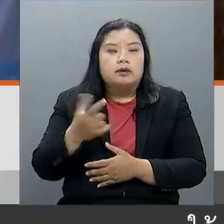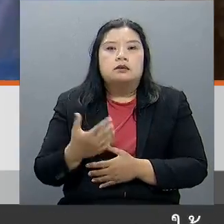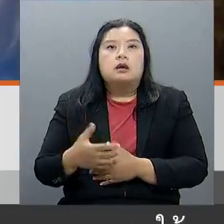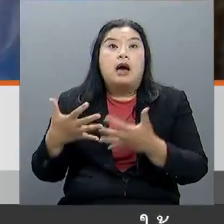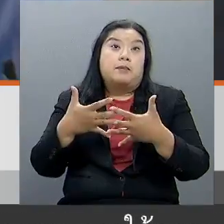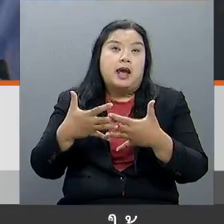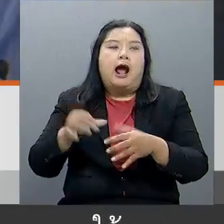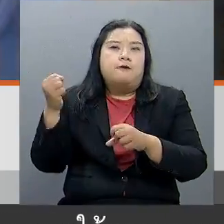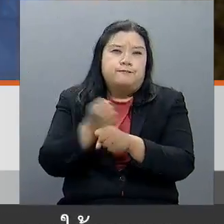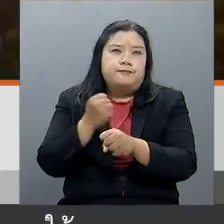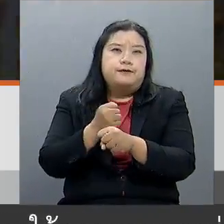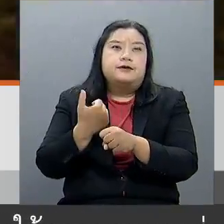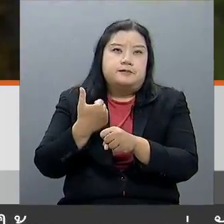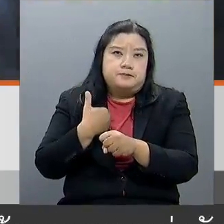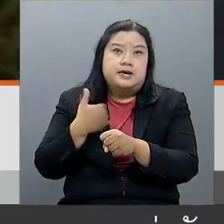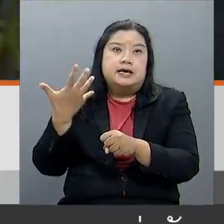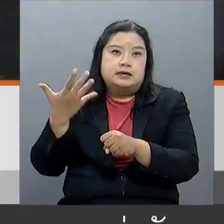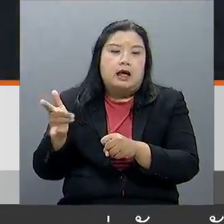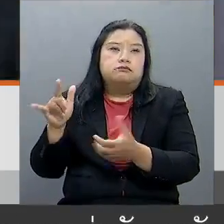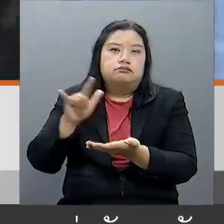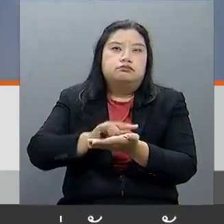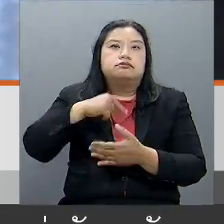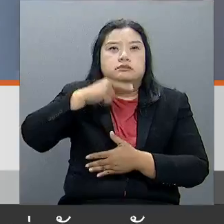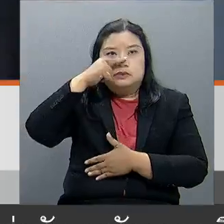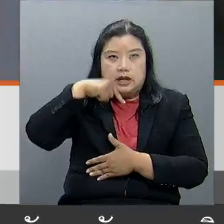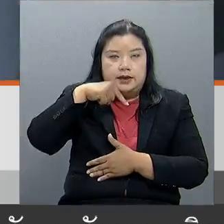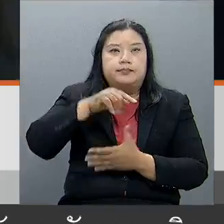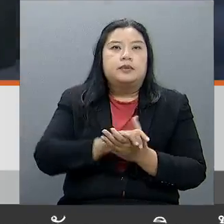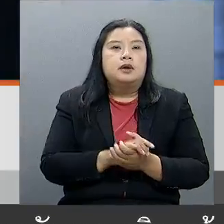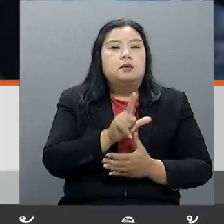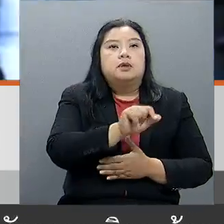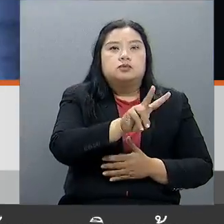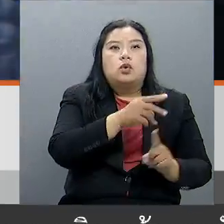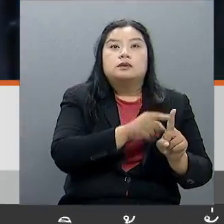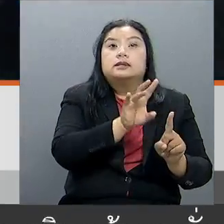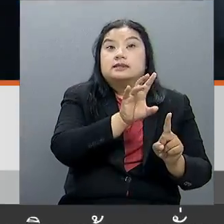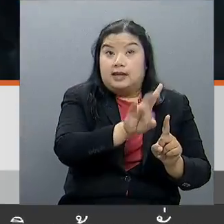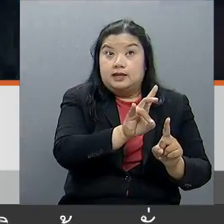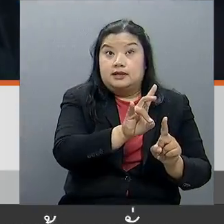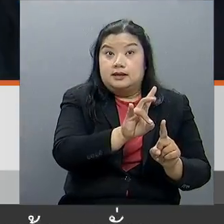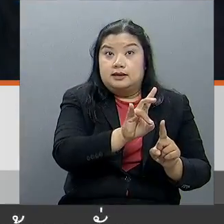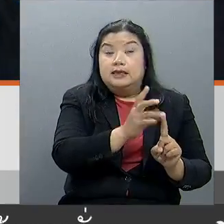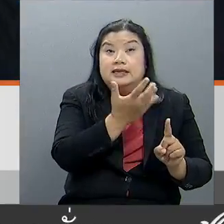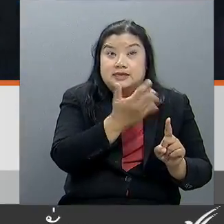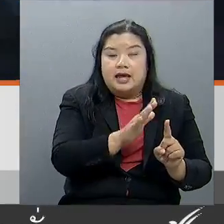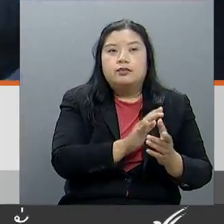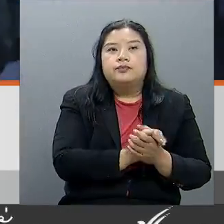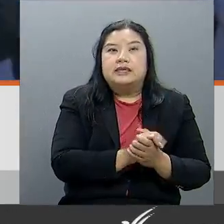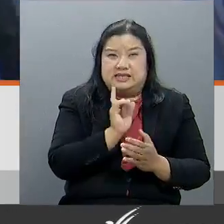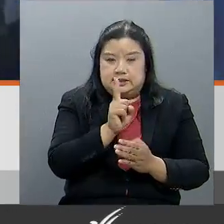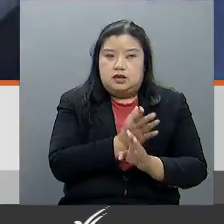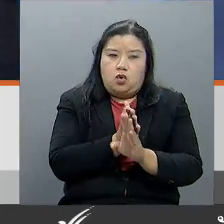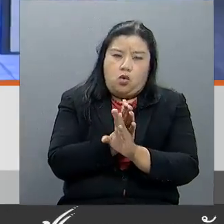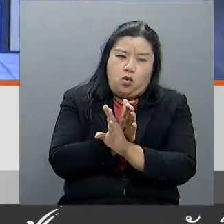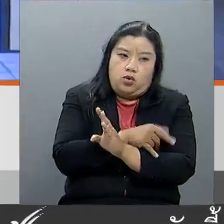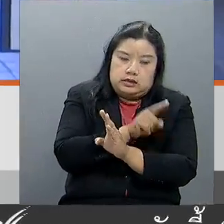าวายสหรัฐอเมริกาเมื่อวันที่22กรกฎาคมนะคะว่าก่อนหน้านี้ในช่วงที่มีการแพร่ระบาดของ